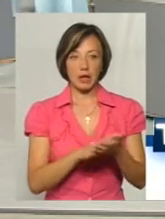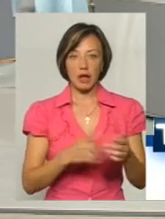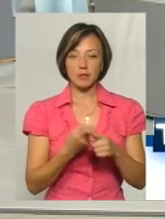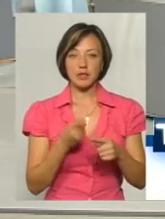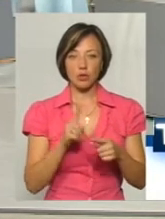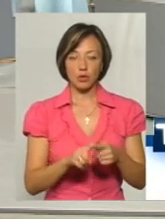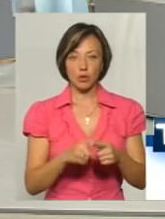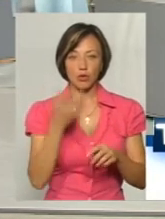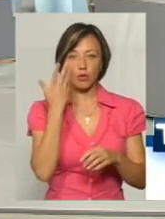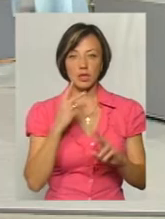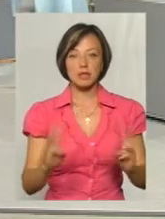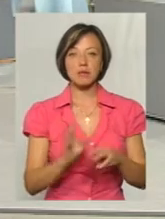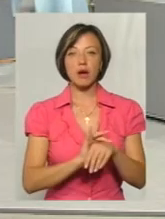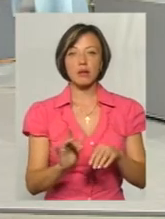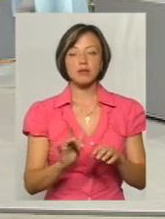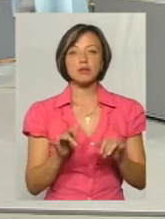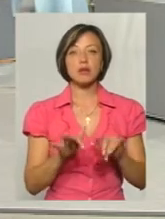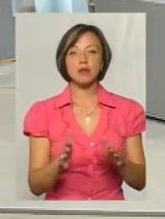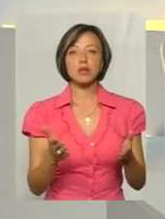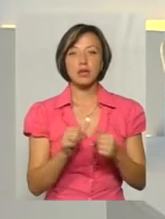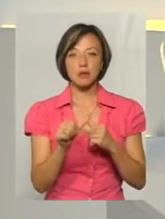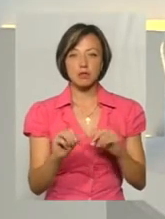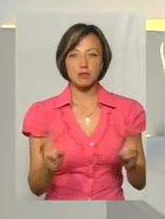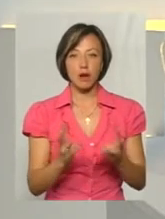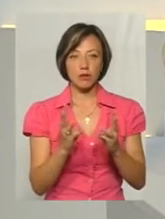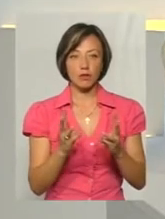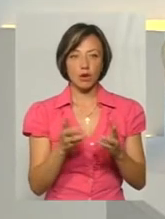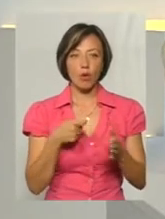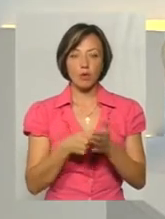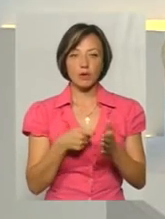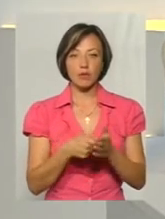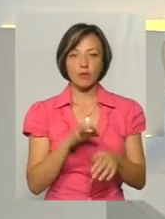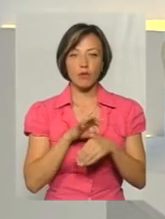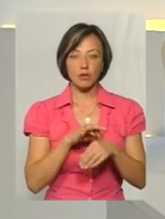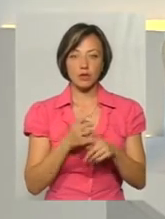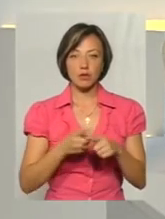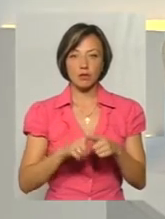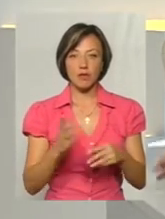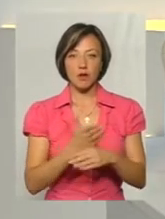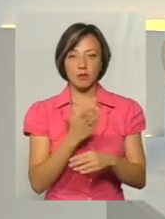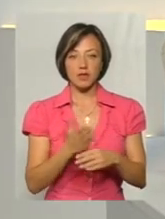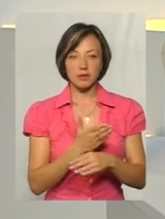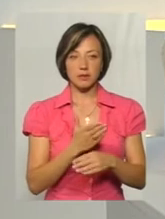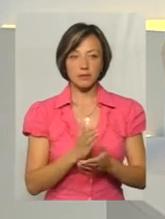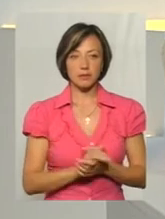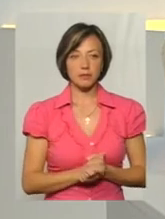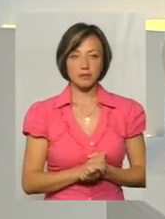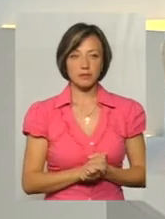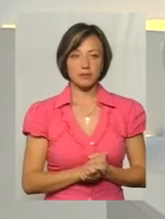як спалюється, які заходи, крім спалювання кормів, ще проводяться на цьому виробництві, аби